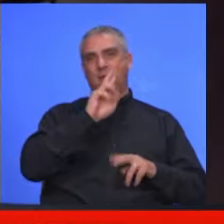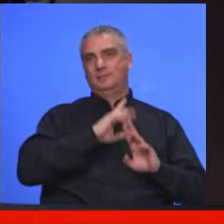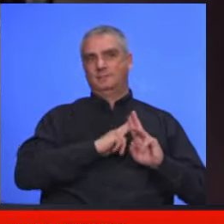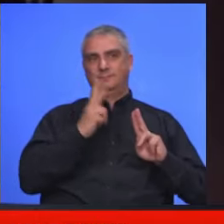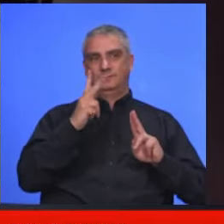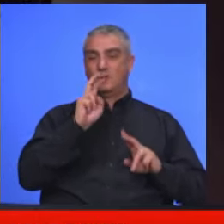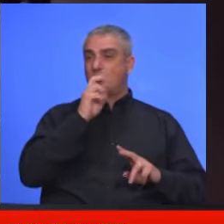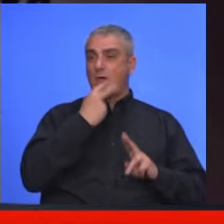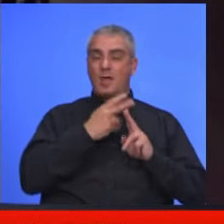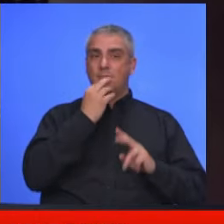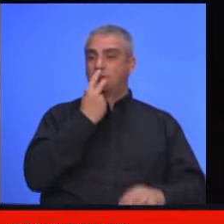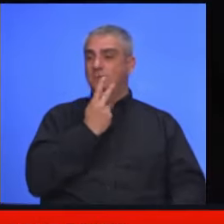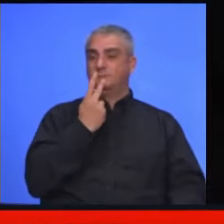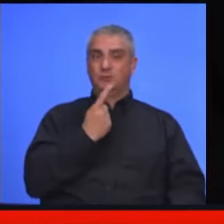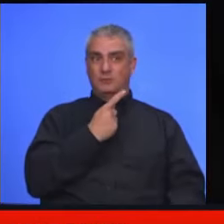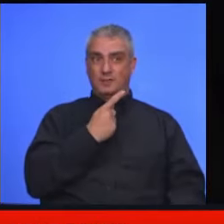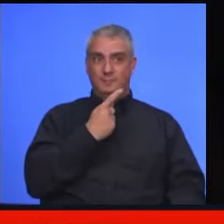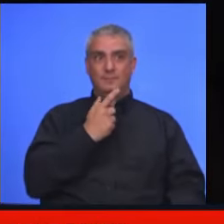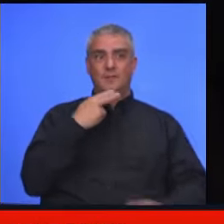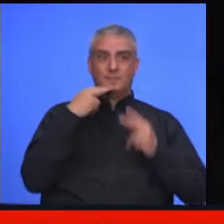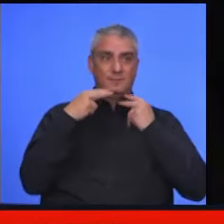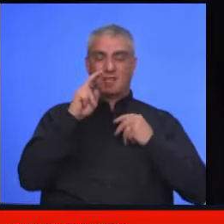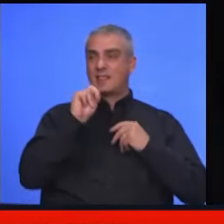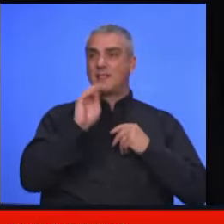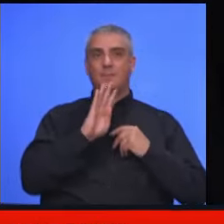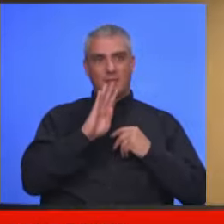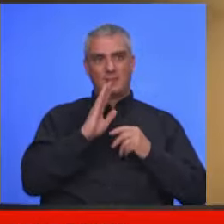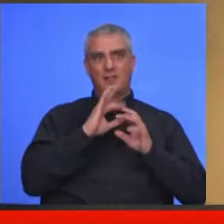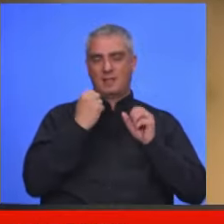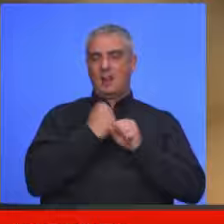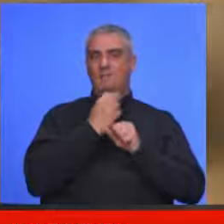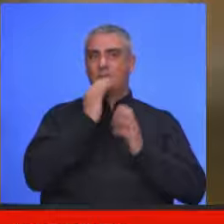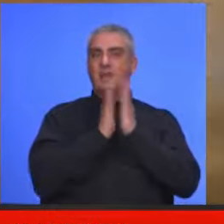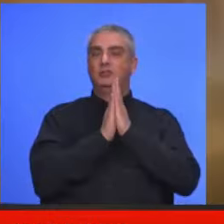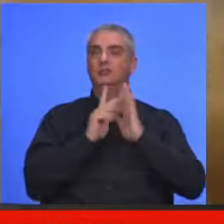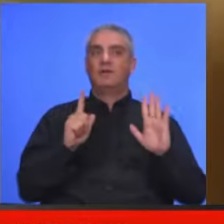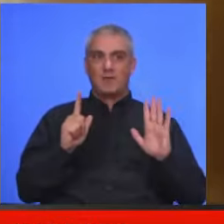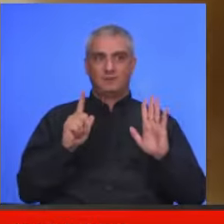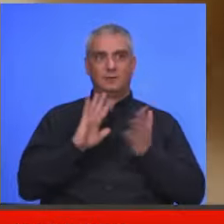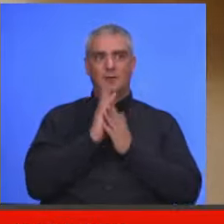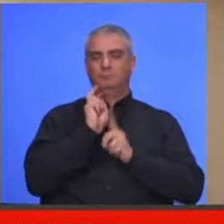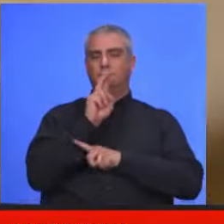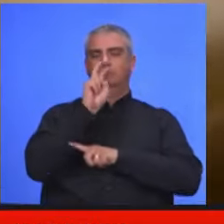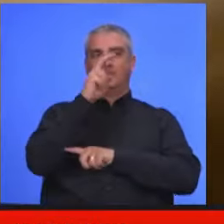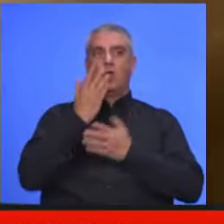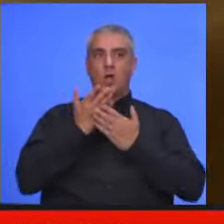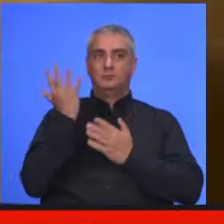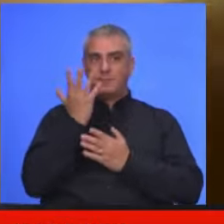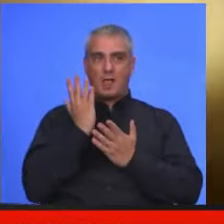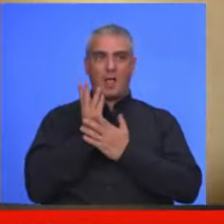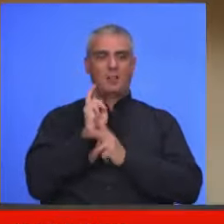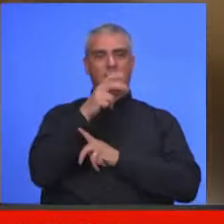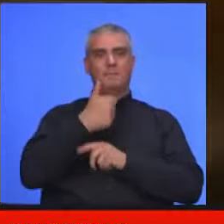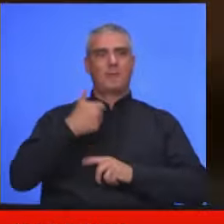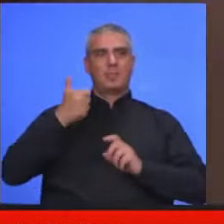עומר רק בן 22, במסעדה נינה ביאנקה התחיל לעבוד בגיל 17, מהר מאוד התקדם מעוזר מלצר עד שהפך